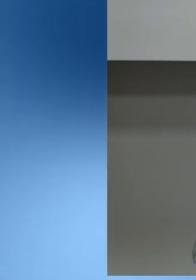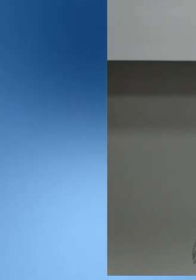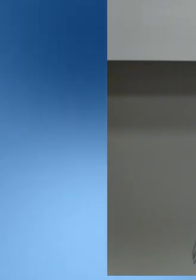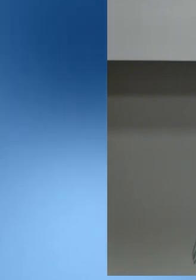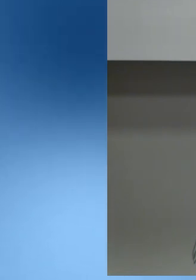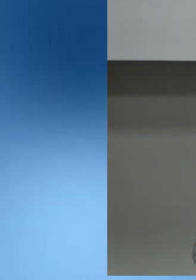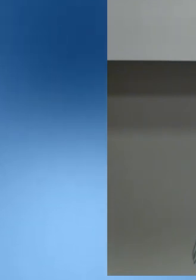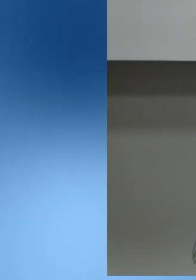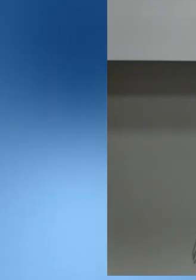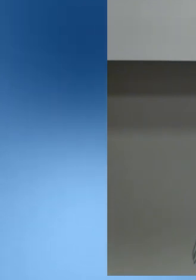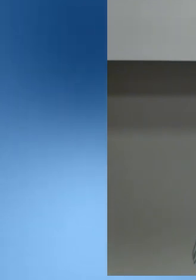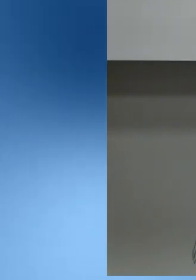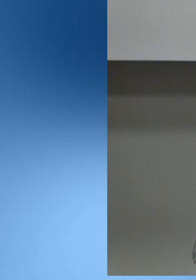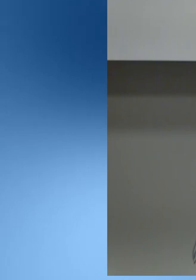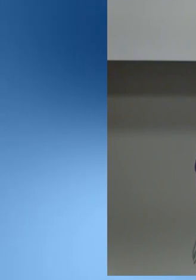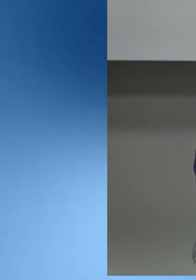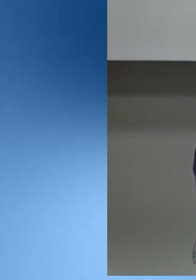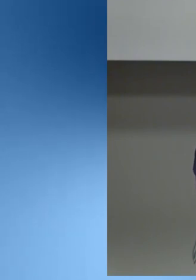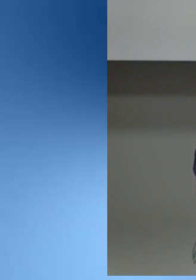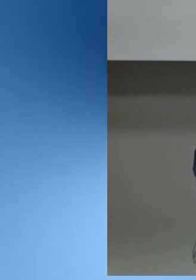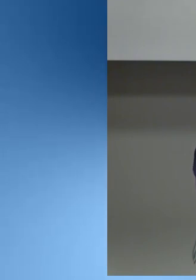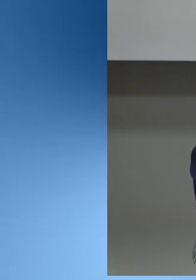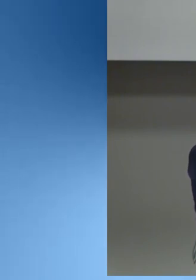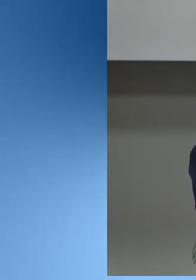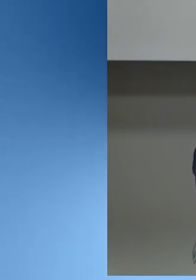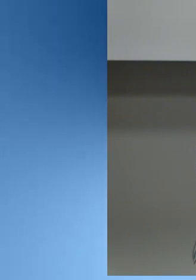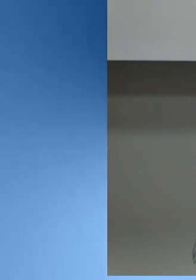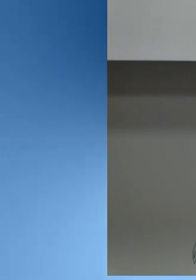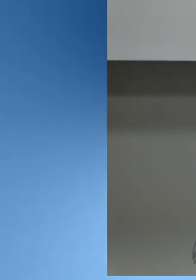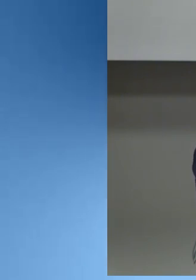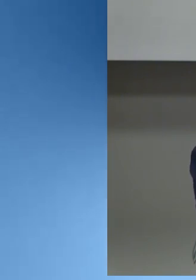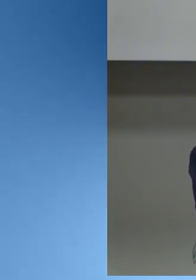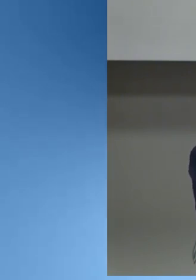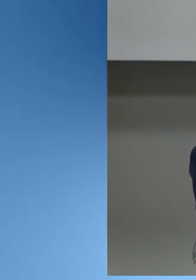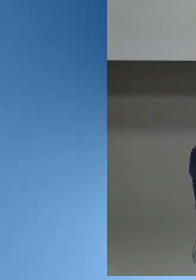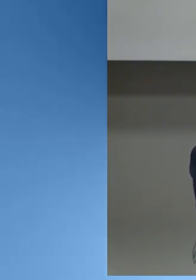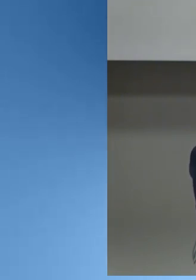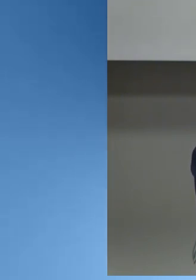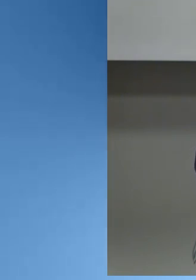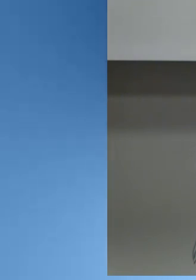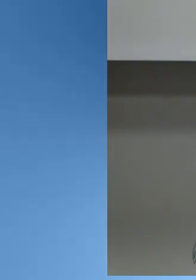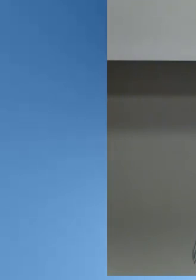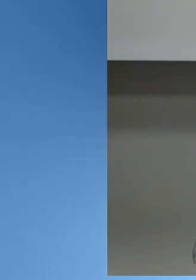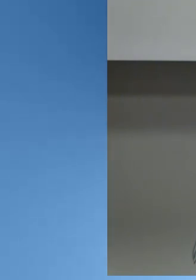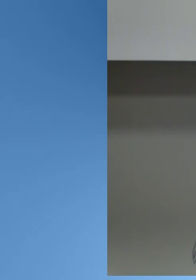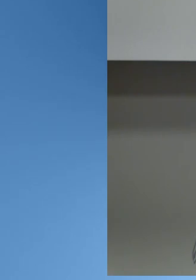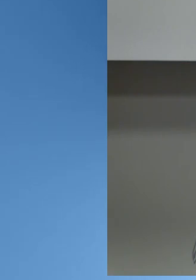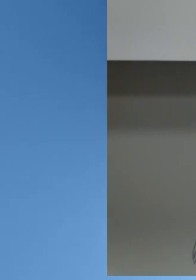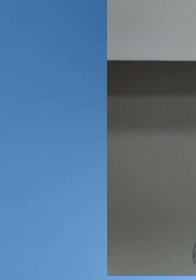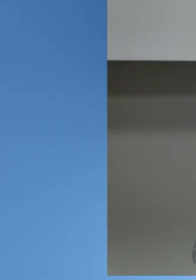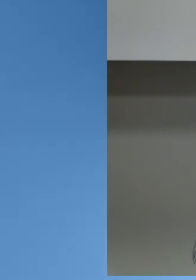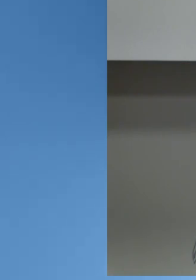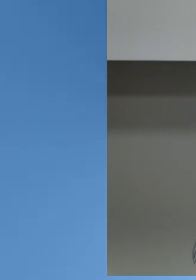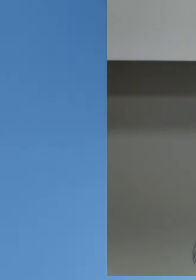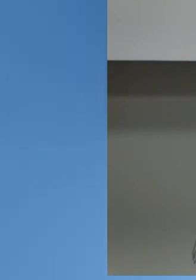chaque délibération et ben en fonction de la taille de la délibérationit d'accord là on va parler 10 minutes en fonction de la taille des groupes on essaie de faire une